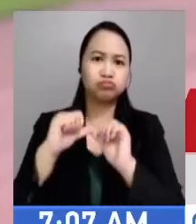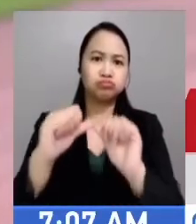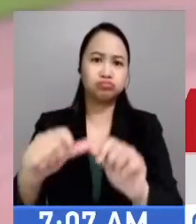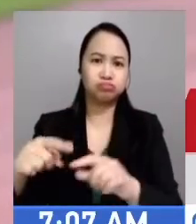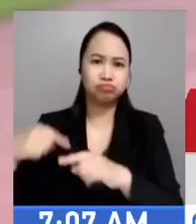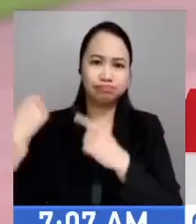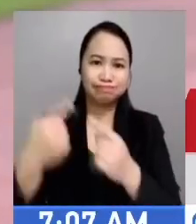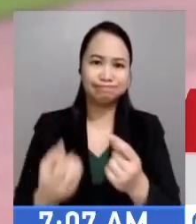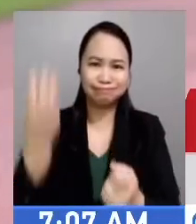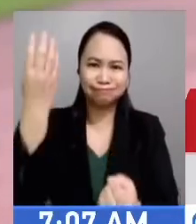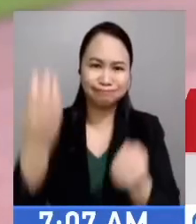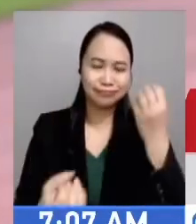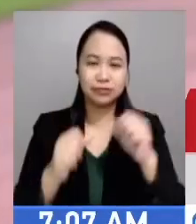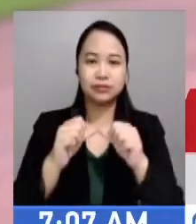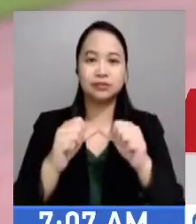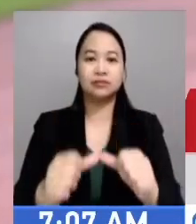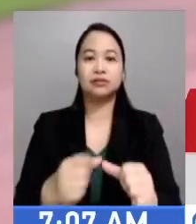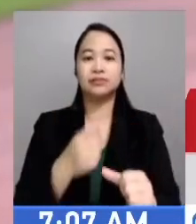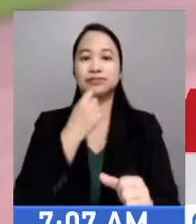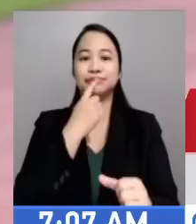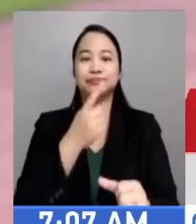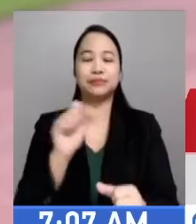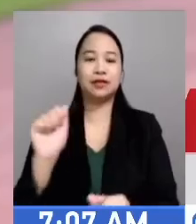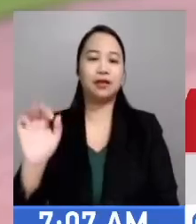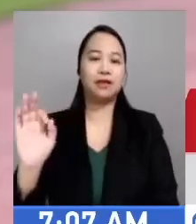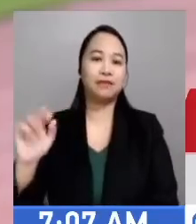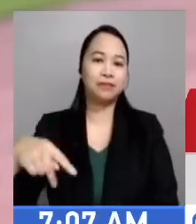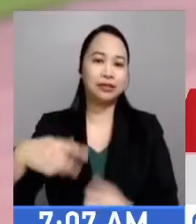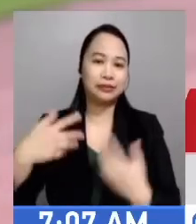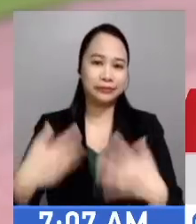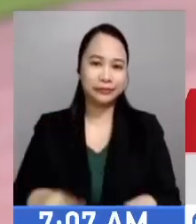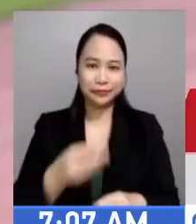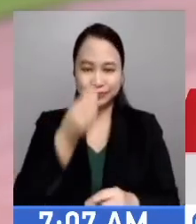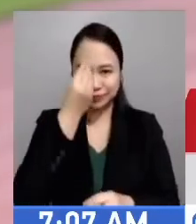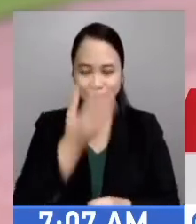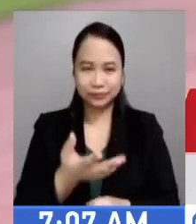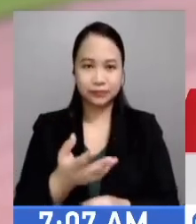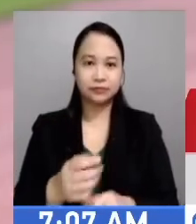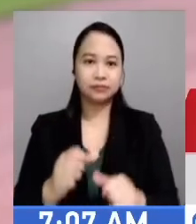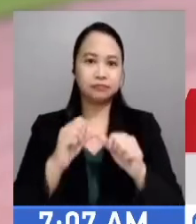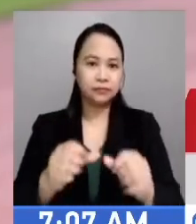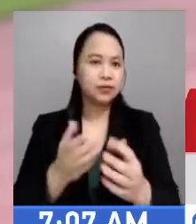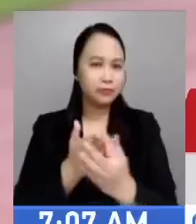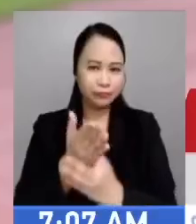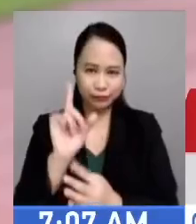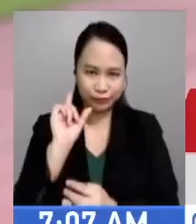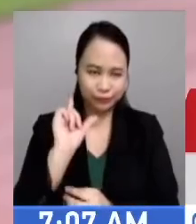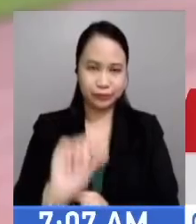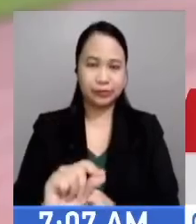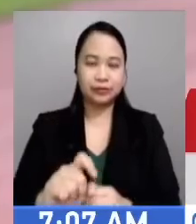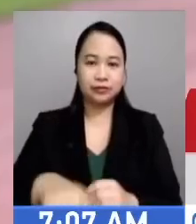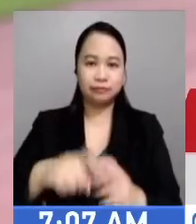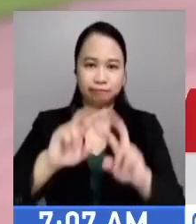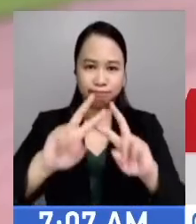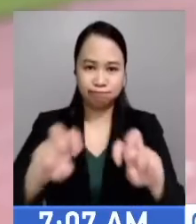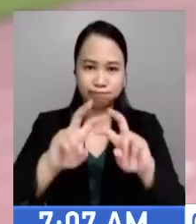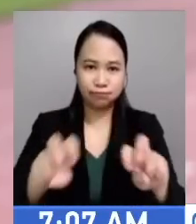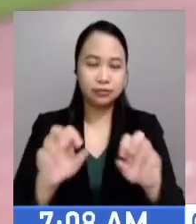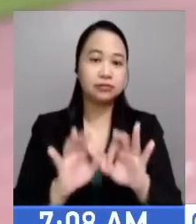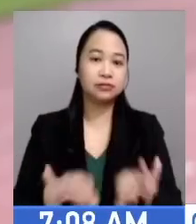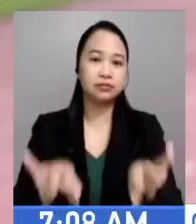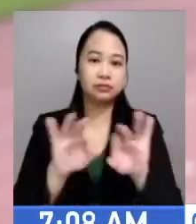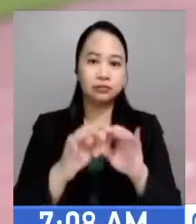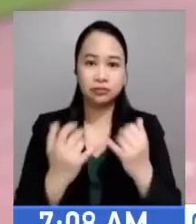pamunuan ng Western Command ang imbestigasyon sa mga narinig na pagsabog sa Pag-asa Island. Ang mahalaga raw sa ngayon, walang nasaktan sa naturang